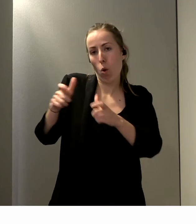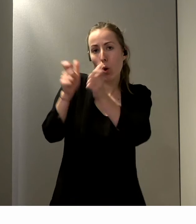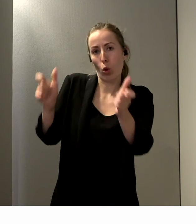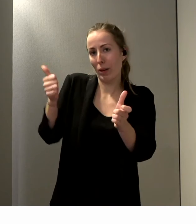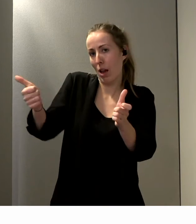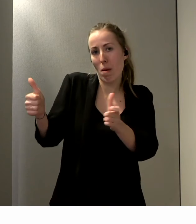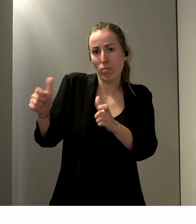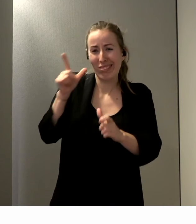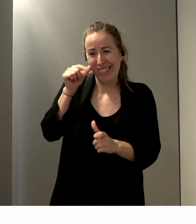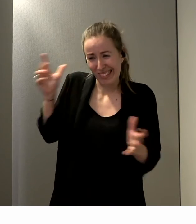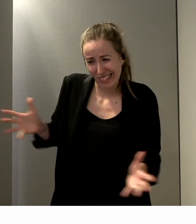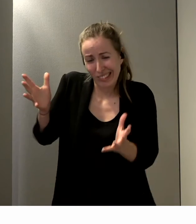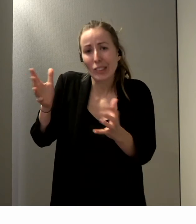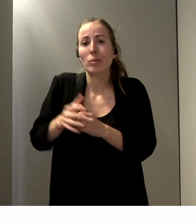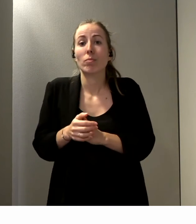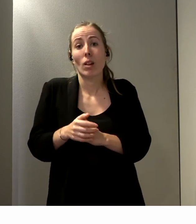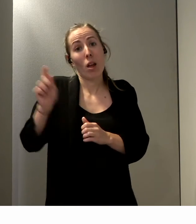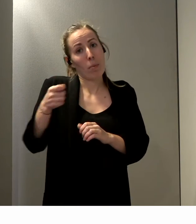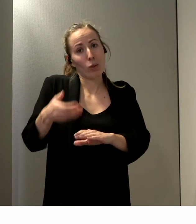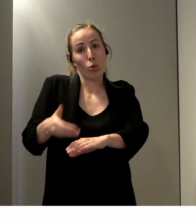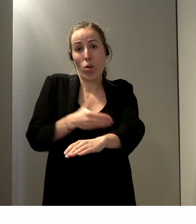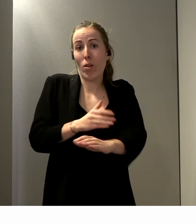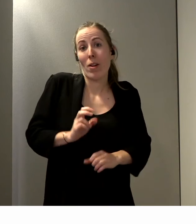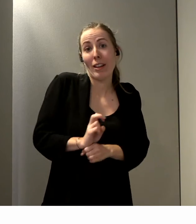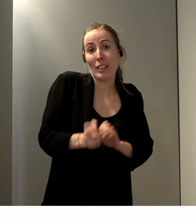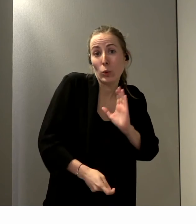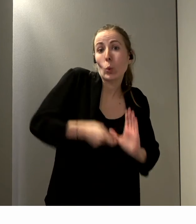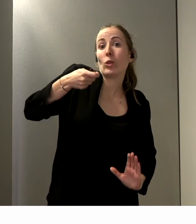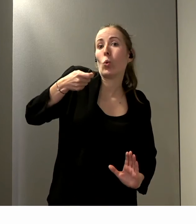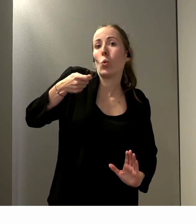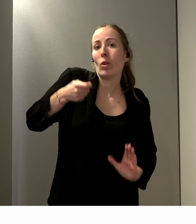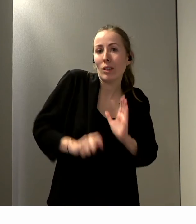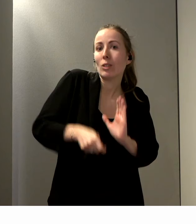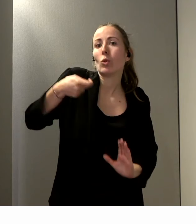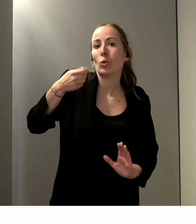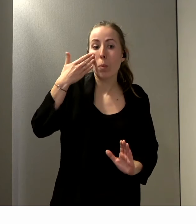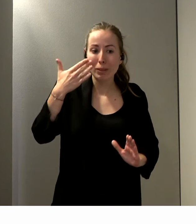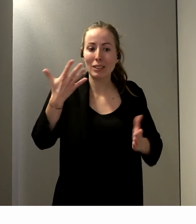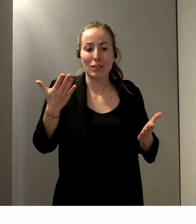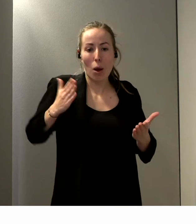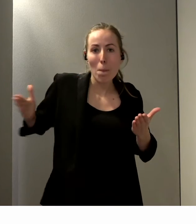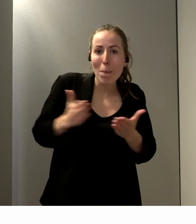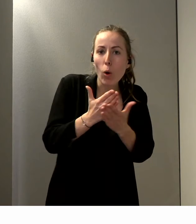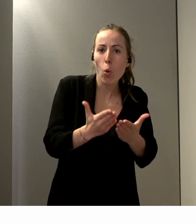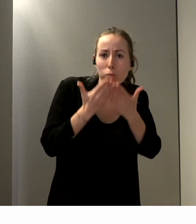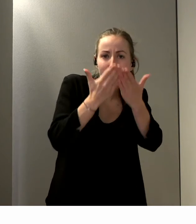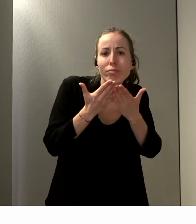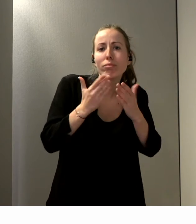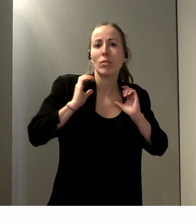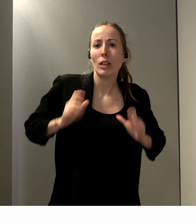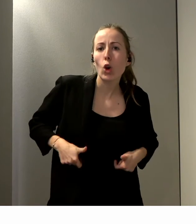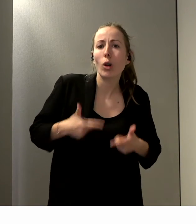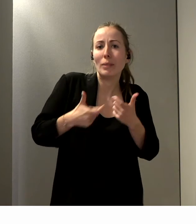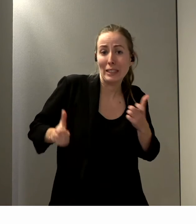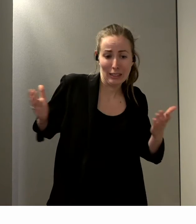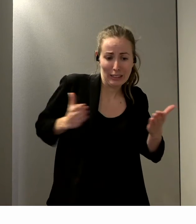entreprises. Et aussi la question de l'éducation. Plus on réussit à rendre accessibles les parcours scolaires, c'est